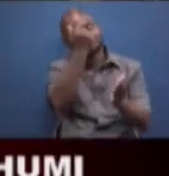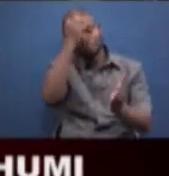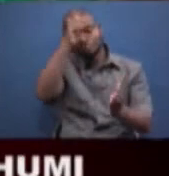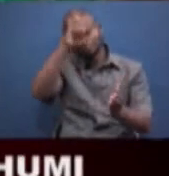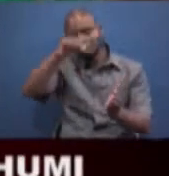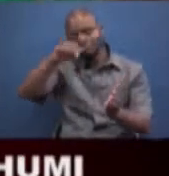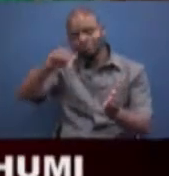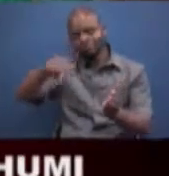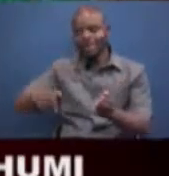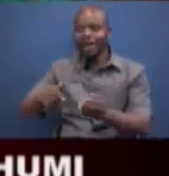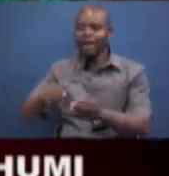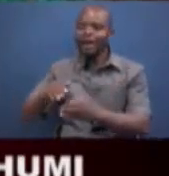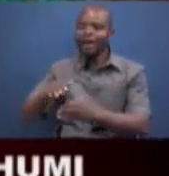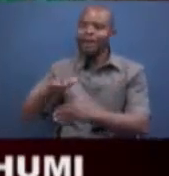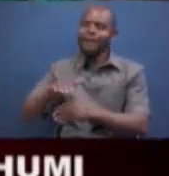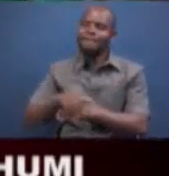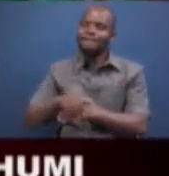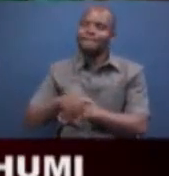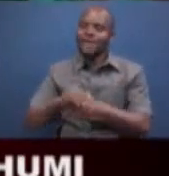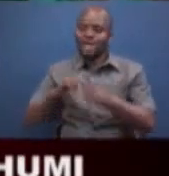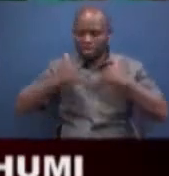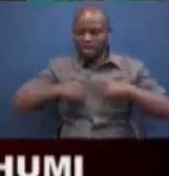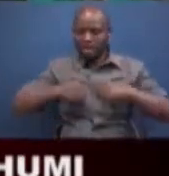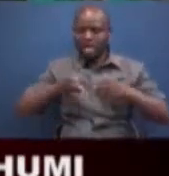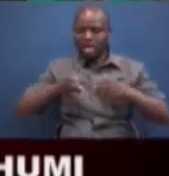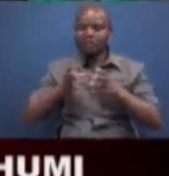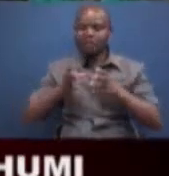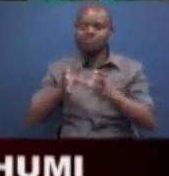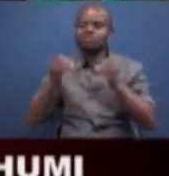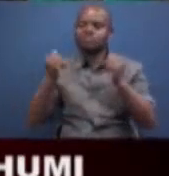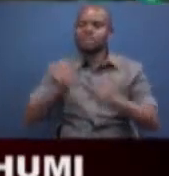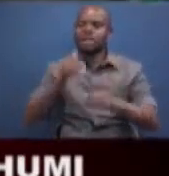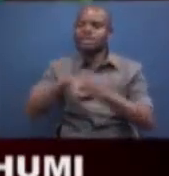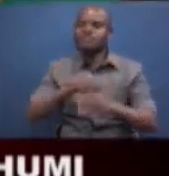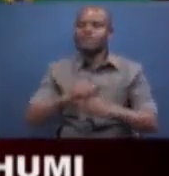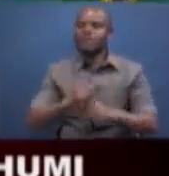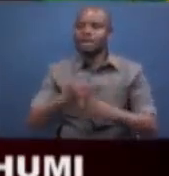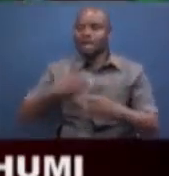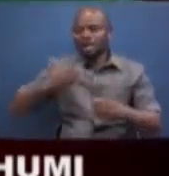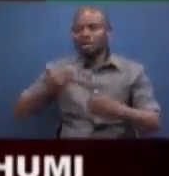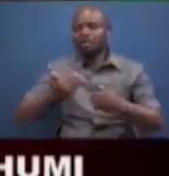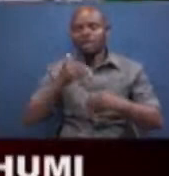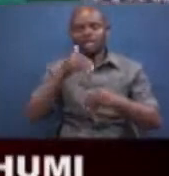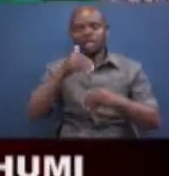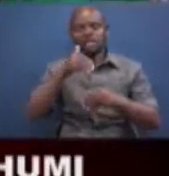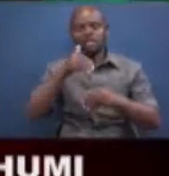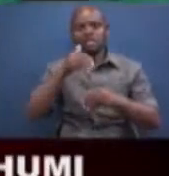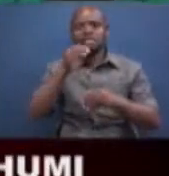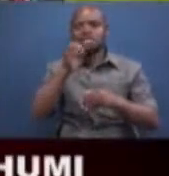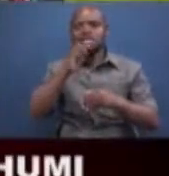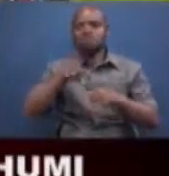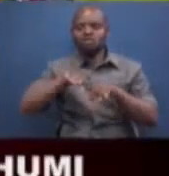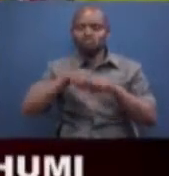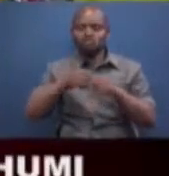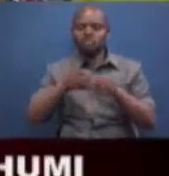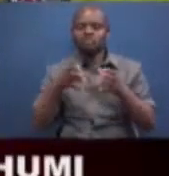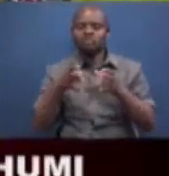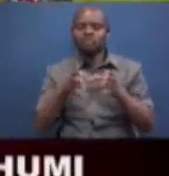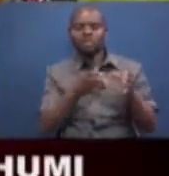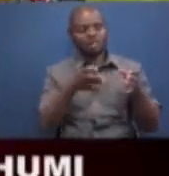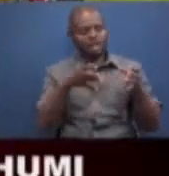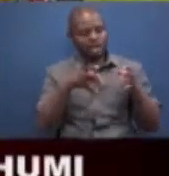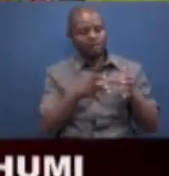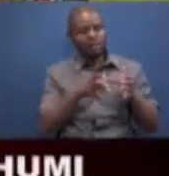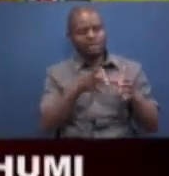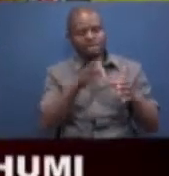moja. Akiwa katika ziara maalum ya kuimarisha chama, Dr. Mwinyi anawataka wana CCM kuvunja makundi na kamati za maadili za chama